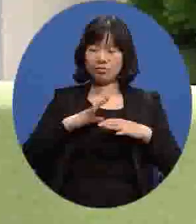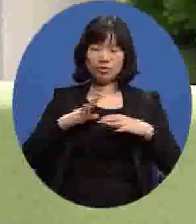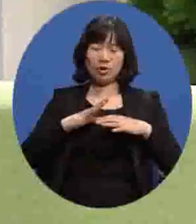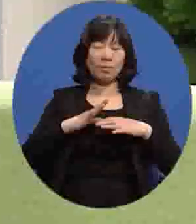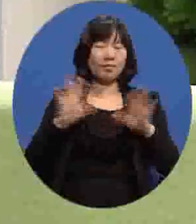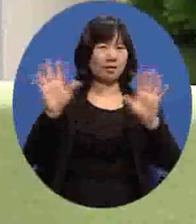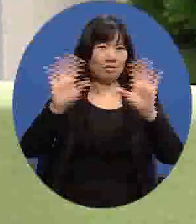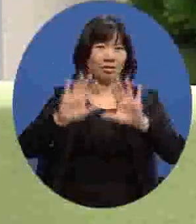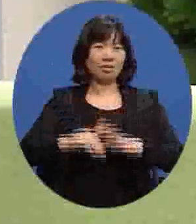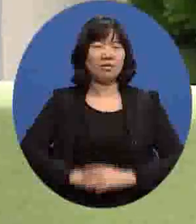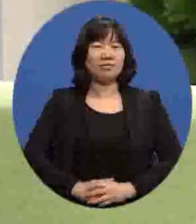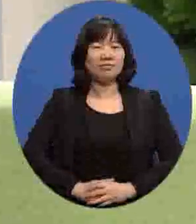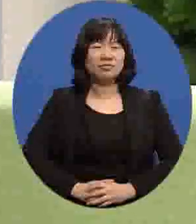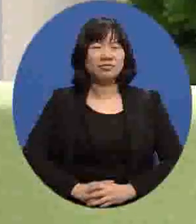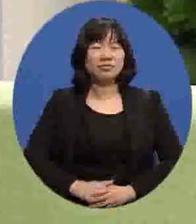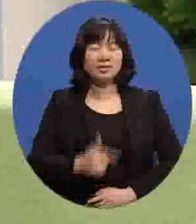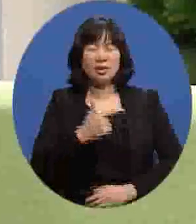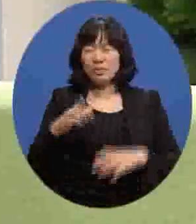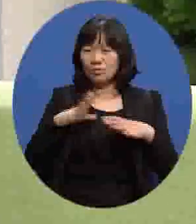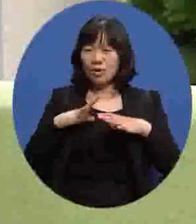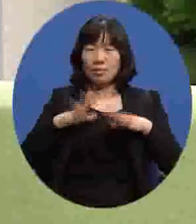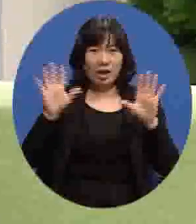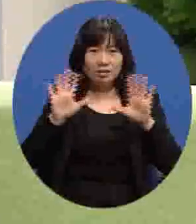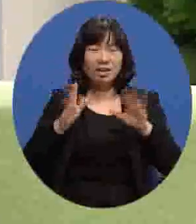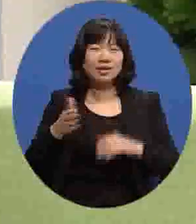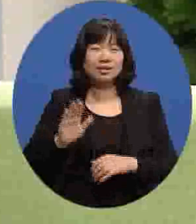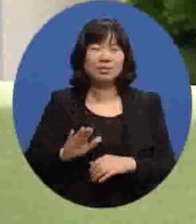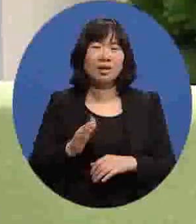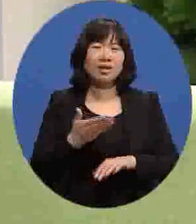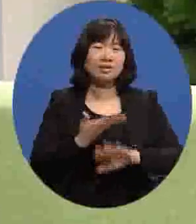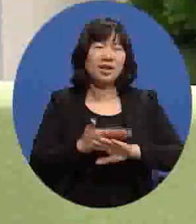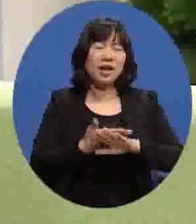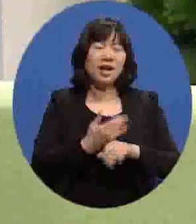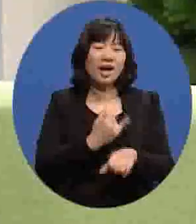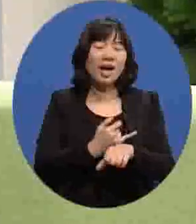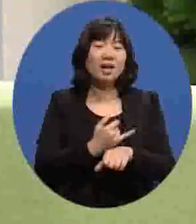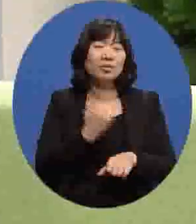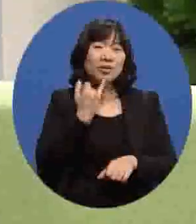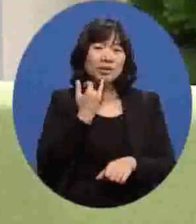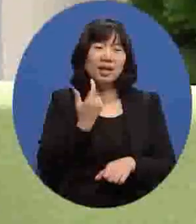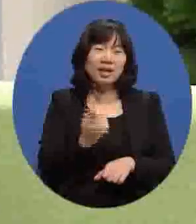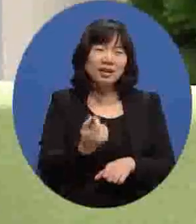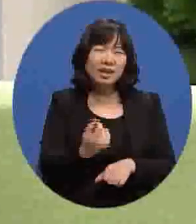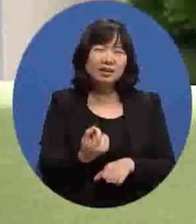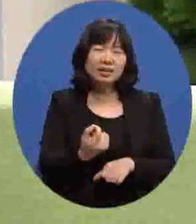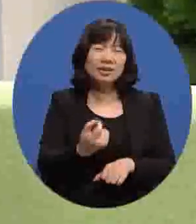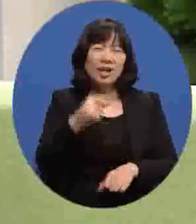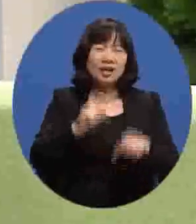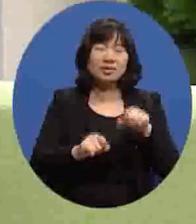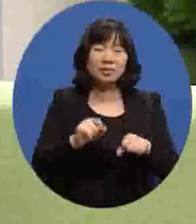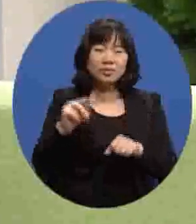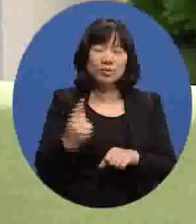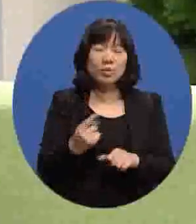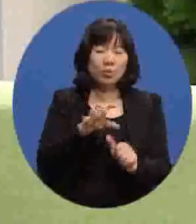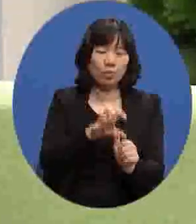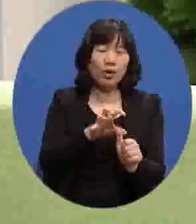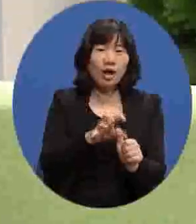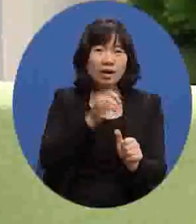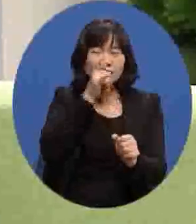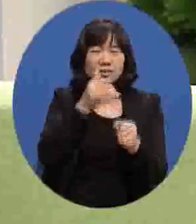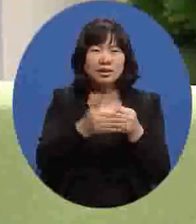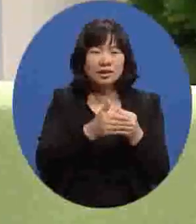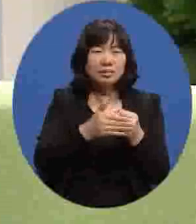해요. 굉장히 무서우면. 그런데 다른 해도 되는 해도 되는 행동까지 아이가 억제를 하게